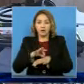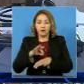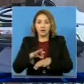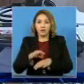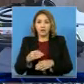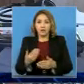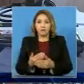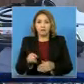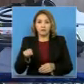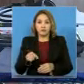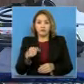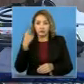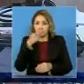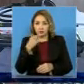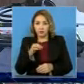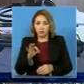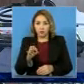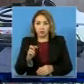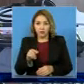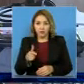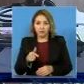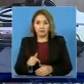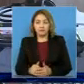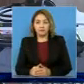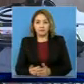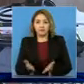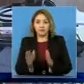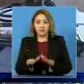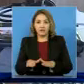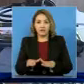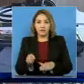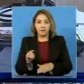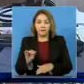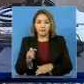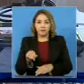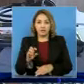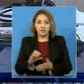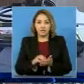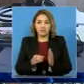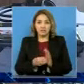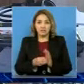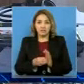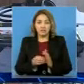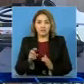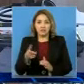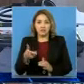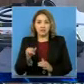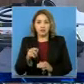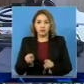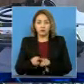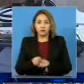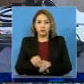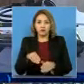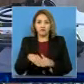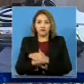же подбирается индивидуально от вида опухоли. Оставляем там этот препарат в виде гранул. И